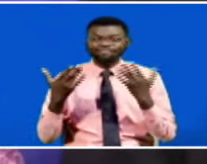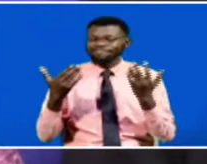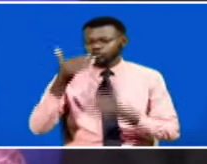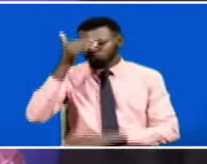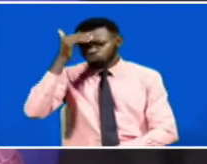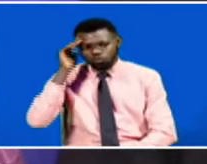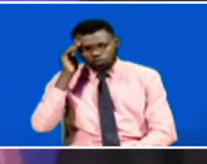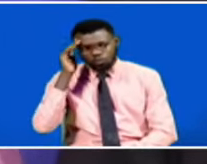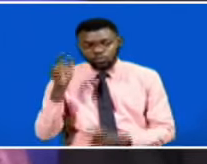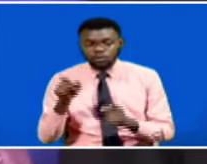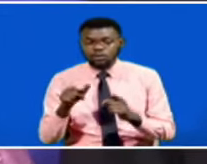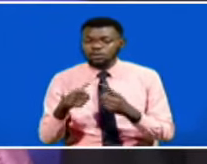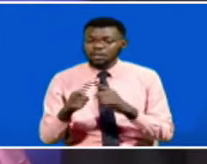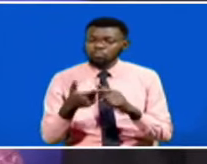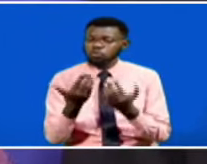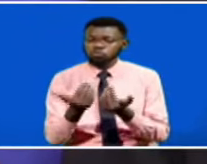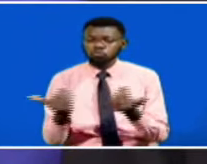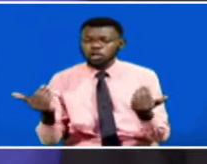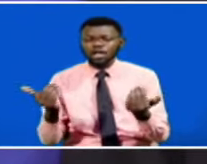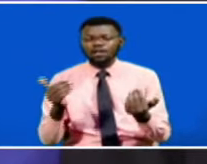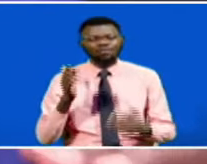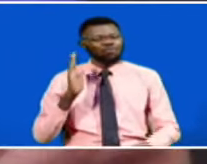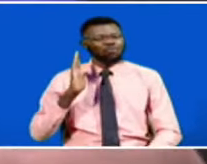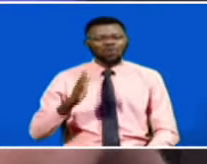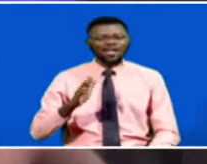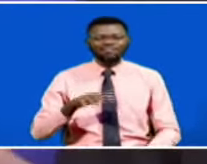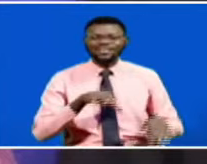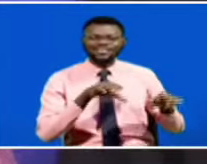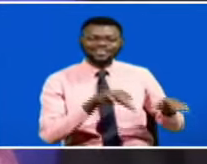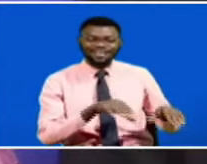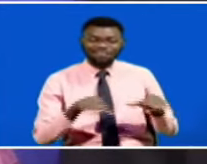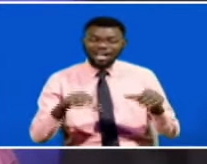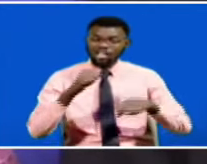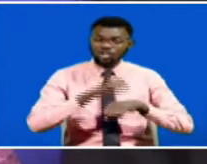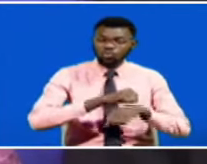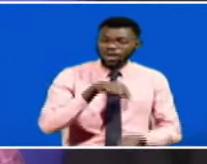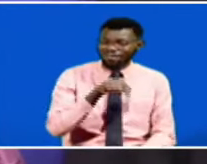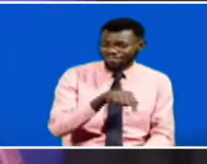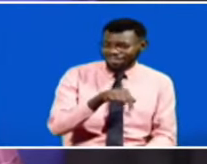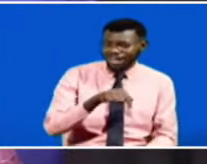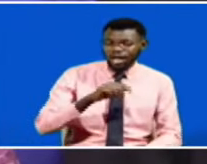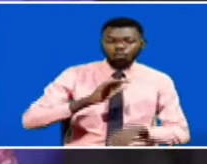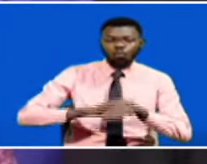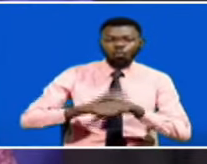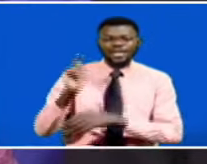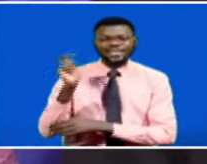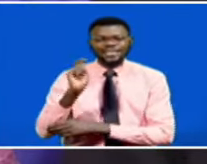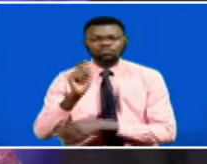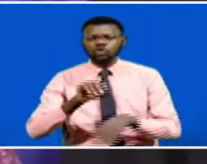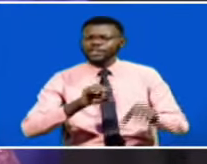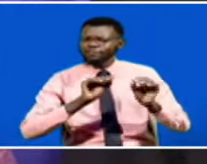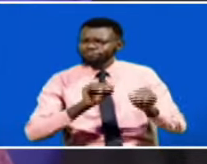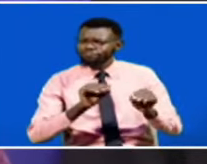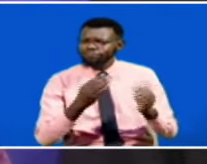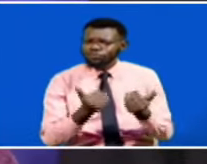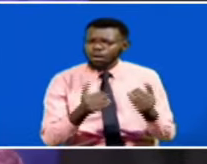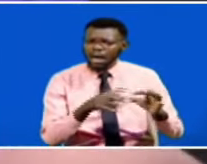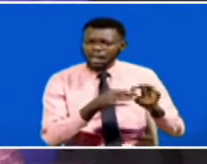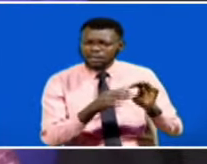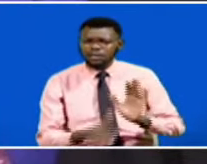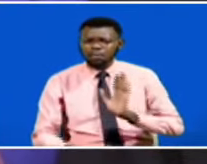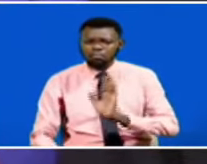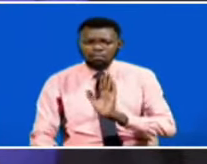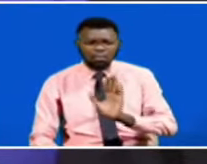na watoto watapotoka. Kwa hivyo hapa katika shule ya Good Testimony huwa tunafundisha watoto tamaduni zao na mbalimbali,